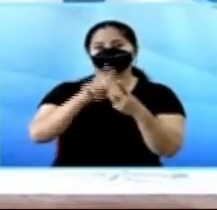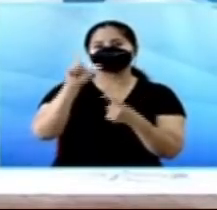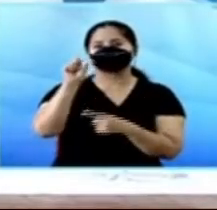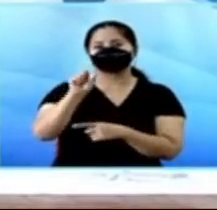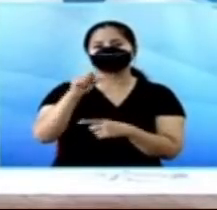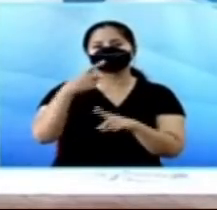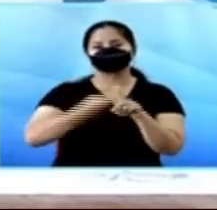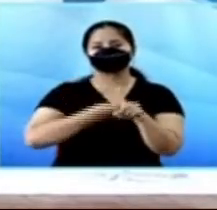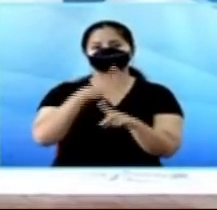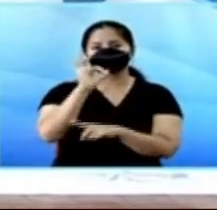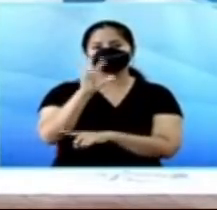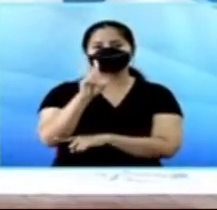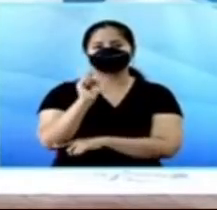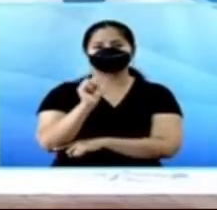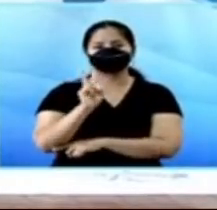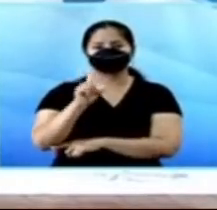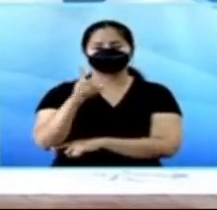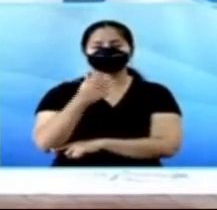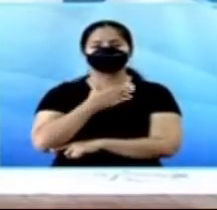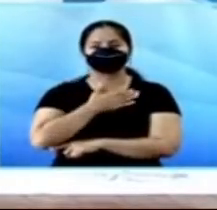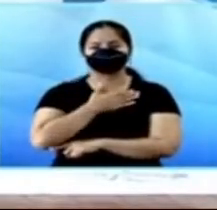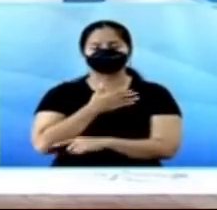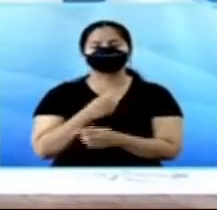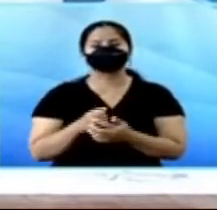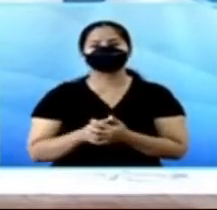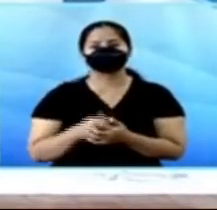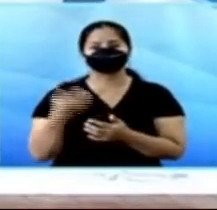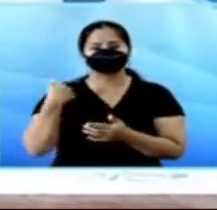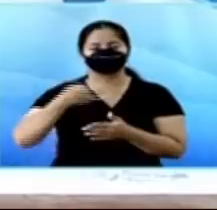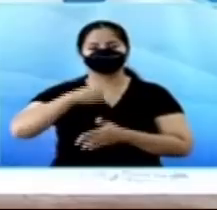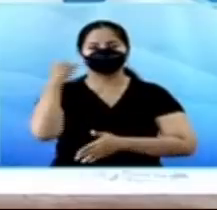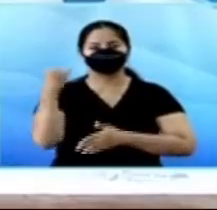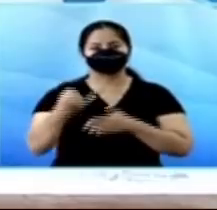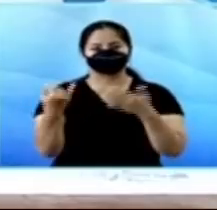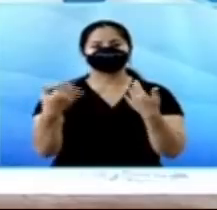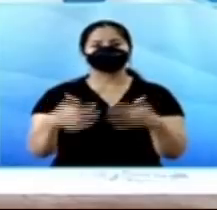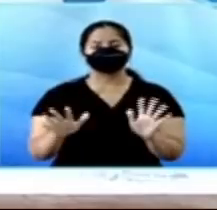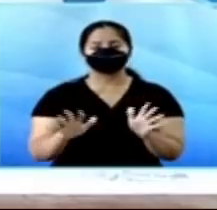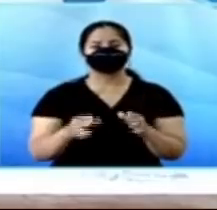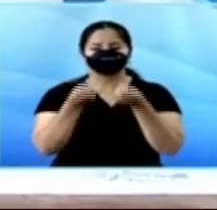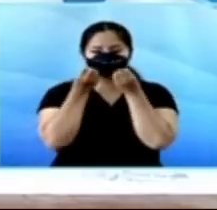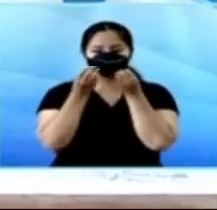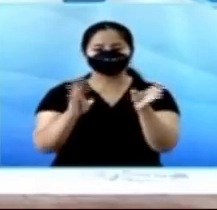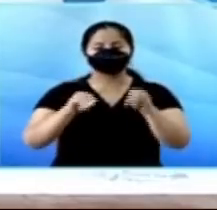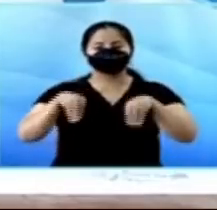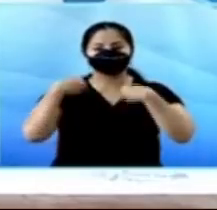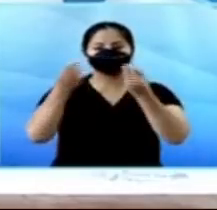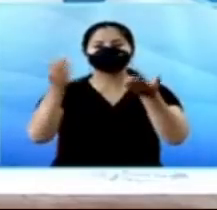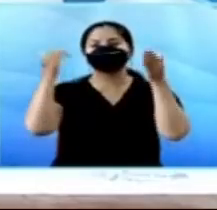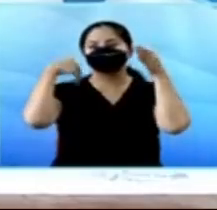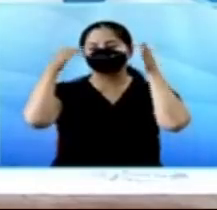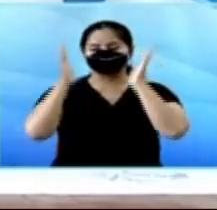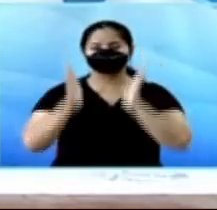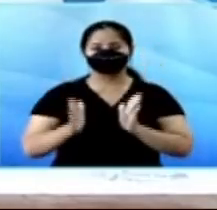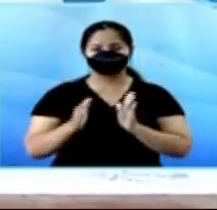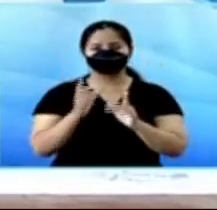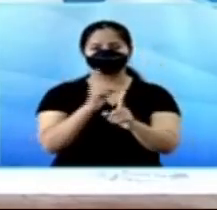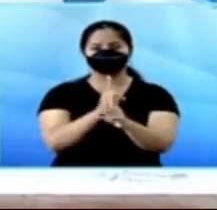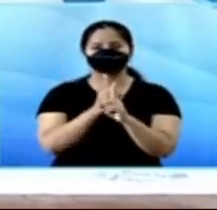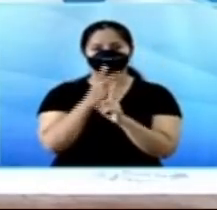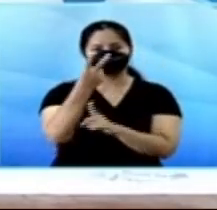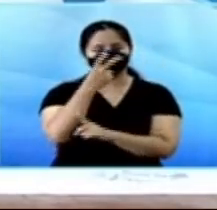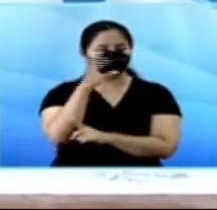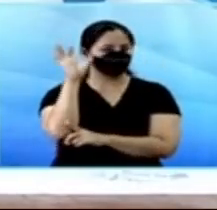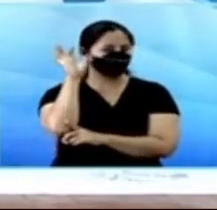20กันยาปี2021ของข้าพเจ้าแม่นได้สิ้นสุดเพียงเท่านี้ขออวยพรให้บรรดาท่านที่กำลังติดตามรับช